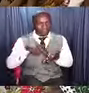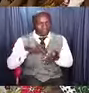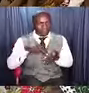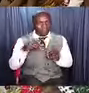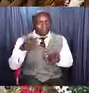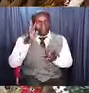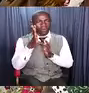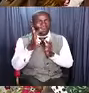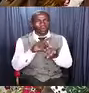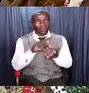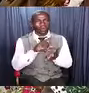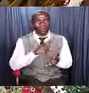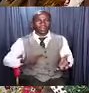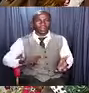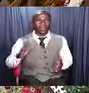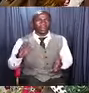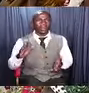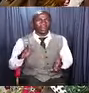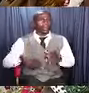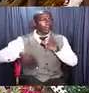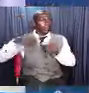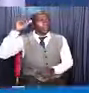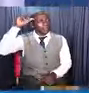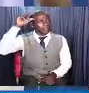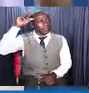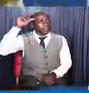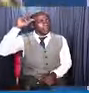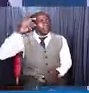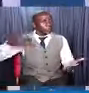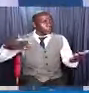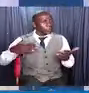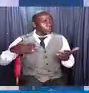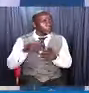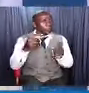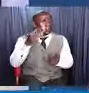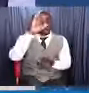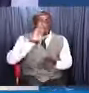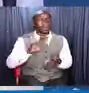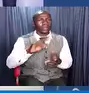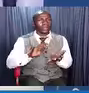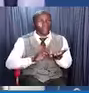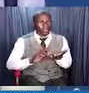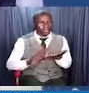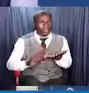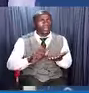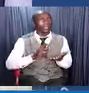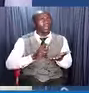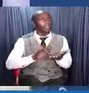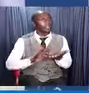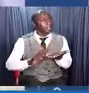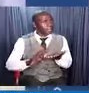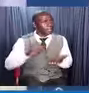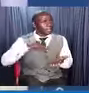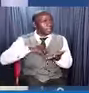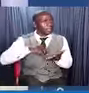that hata Yesu Bwana Yesu Jesus Christ alimshinda shetani he overcame the devil kwa neno la Mungu by the word of God imeandikwa that it's na written imeandikwa it